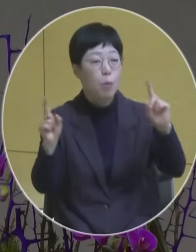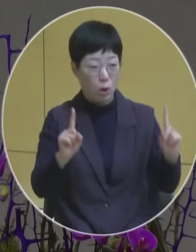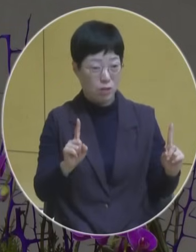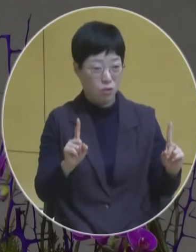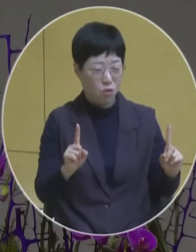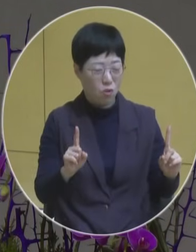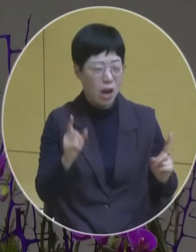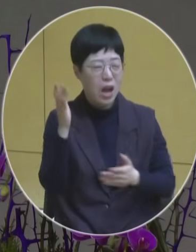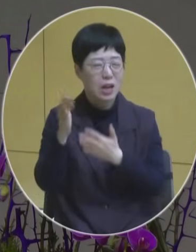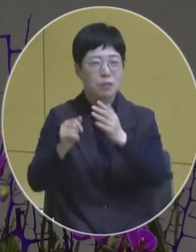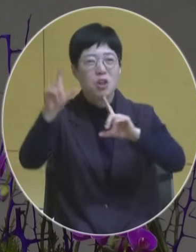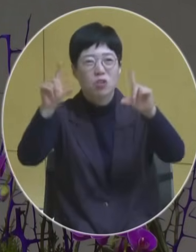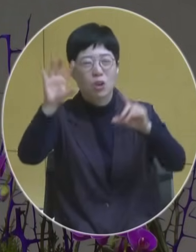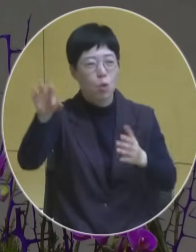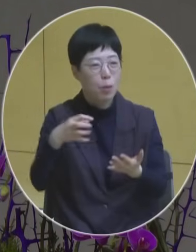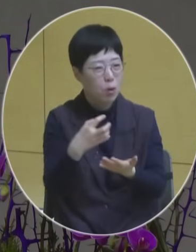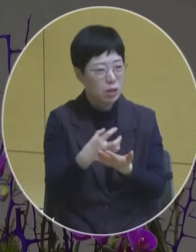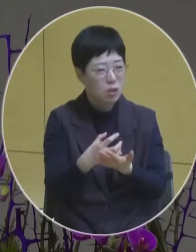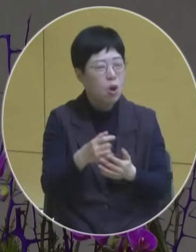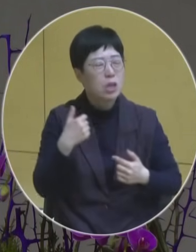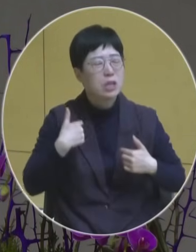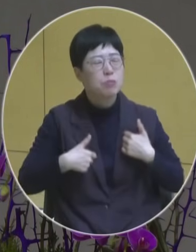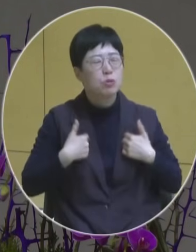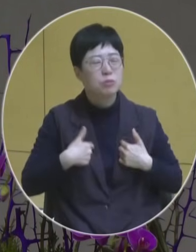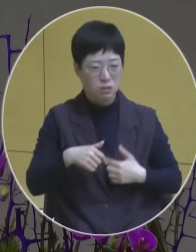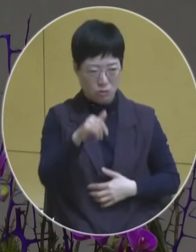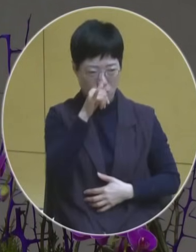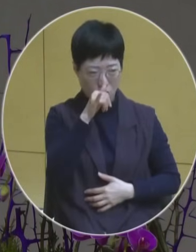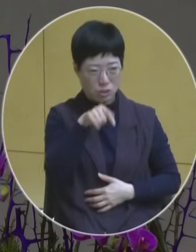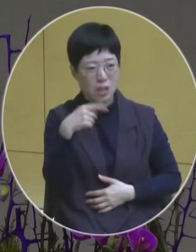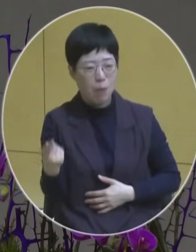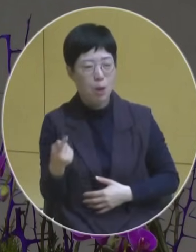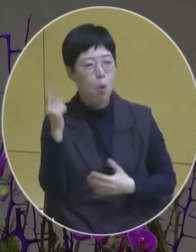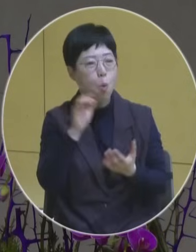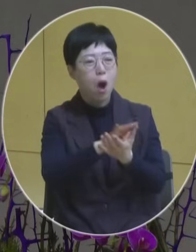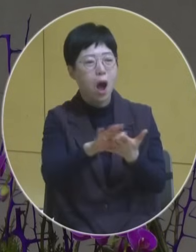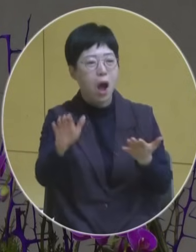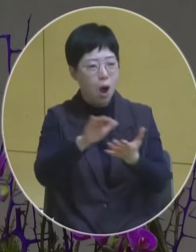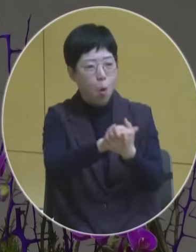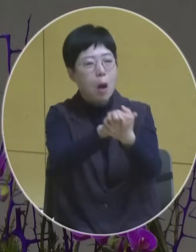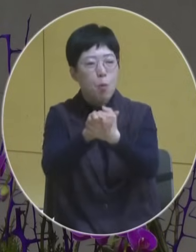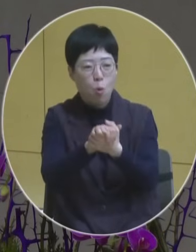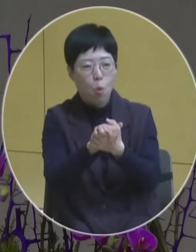거예요. 하나님의 형상을 회복하는 것은 기쁨을 회복하는 거예요. 그 다음 화목함, 화해,